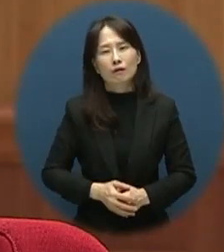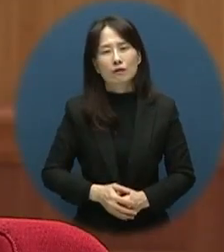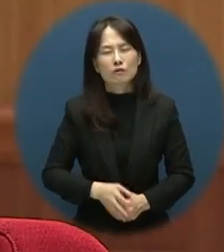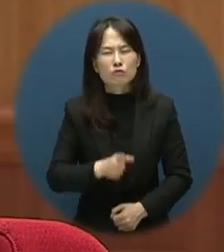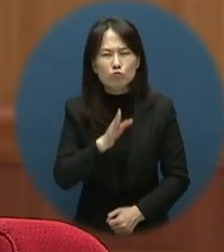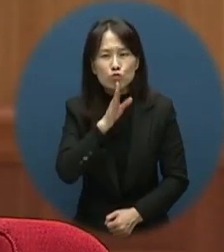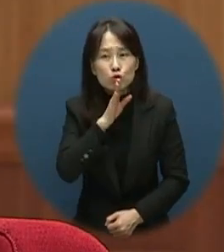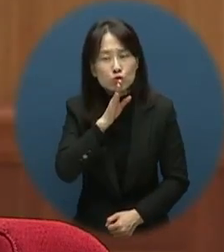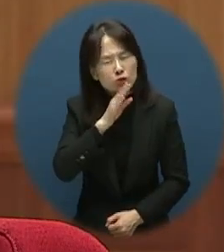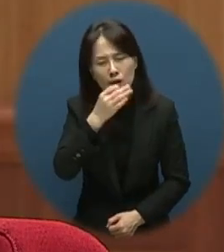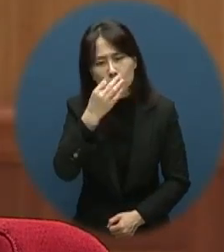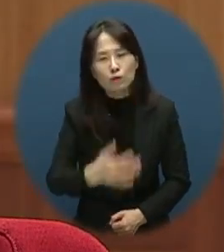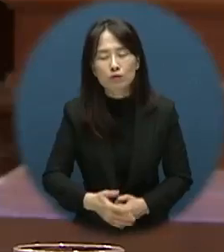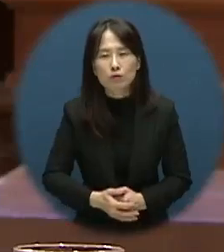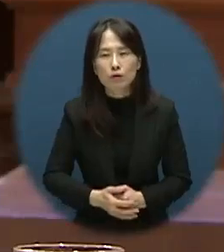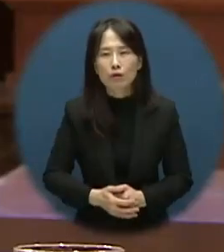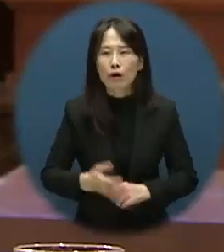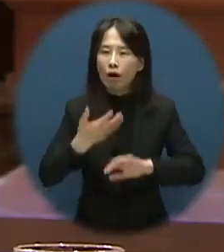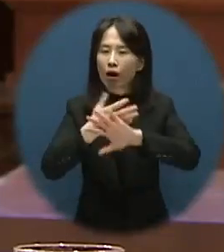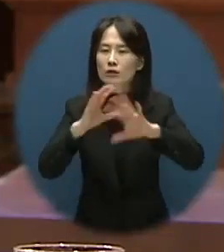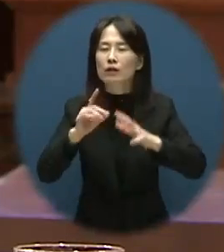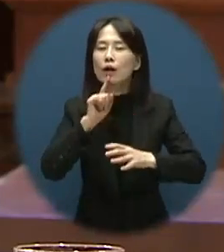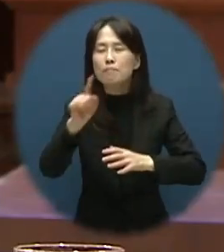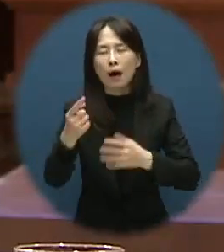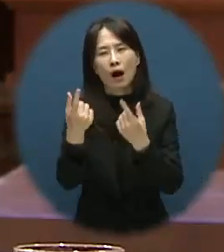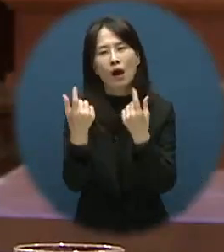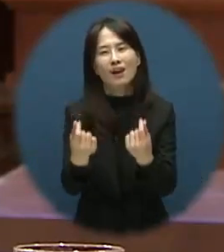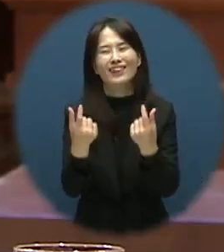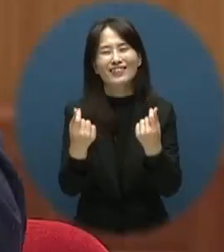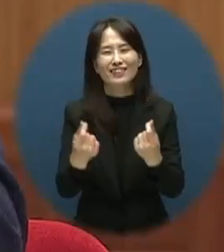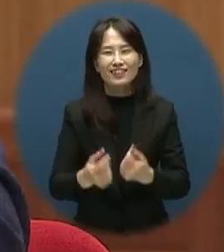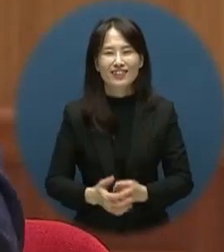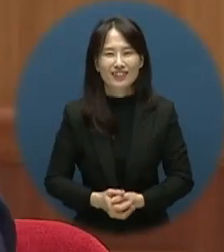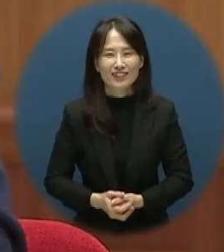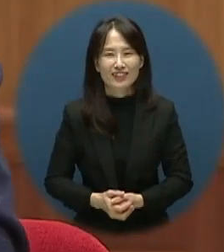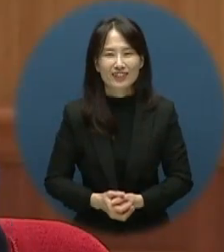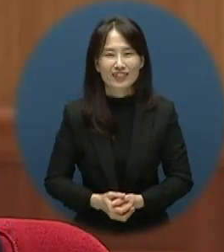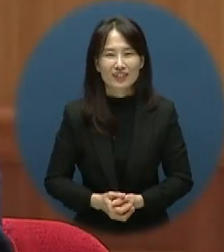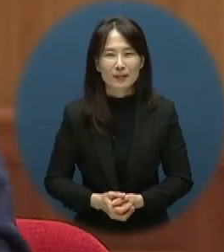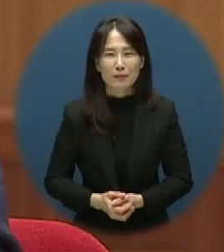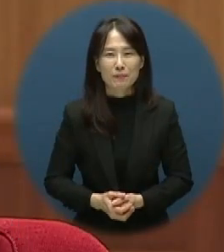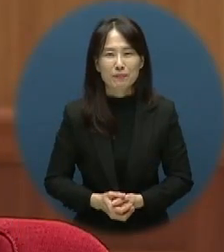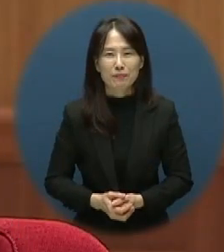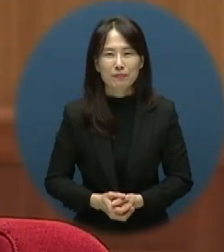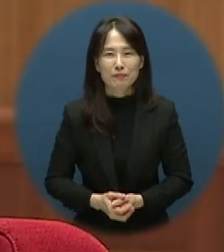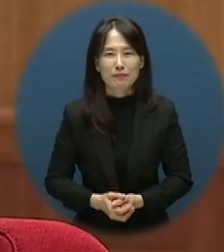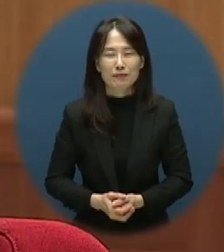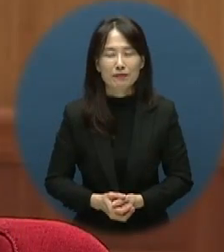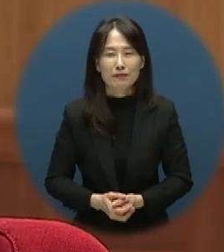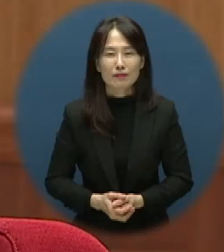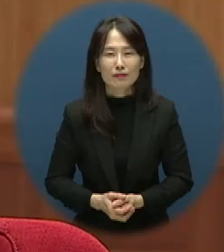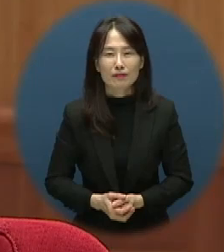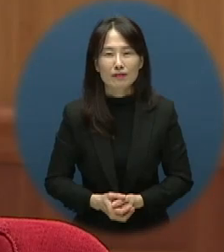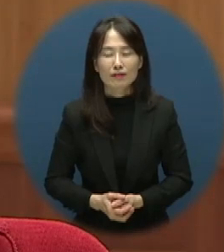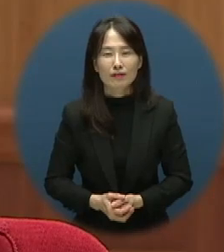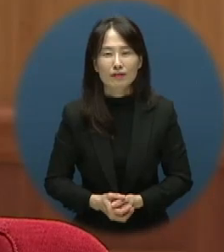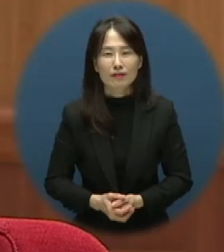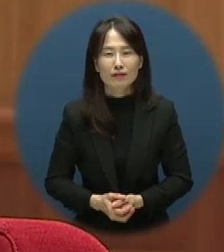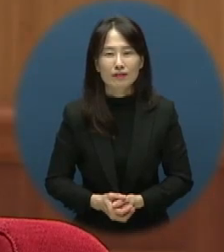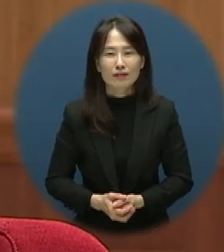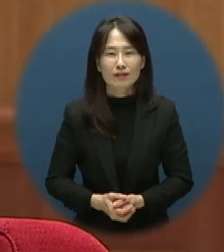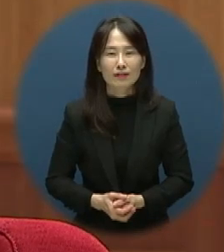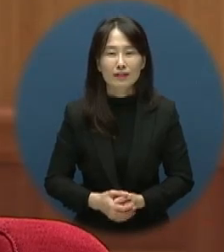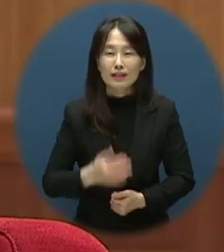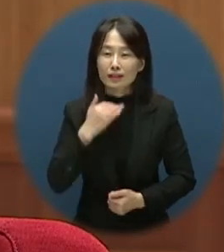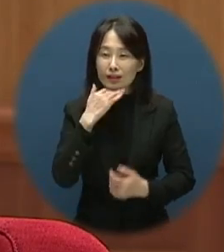오. 정말 다시 다른 외국어 지금 배워야 된다는 생각이 이 한의 때 특히 당시에 이렇게 좀 나이가